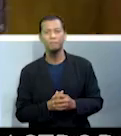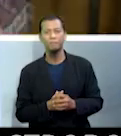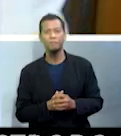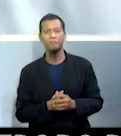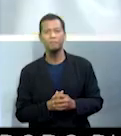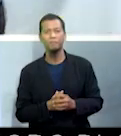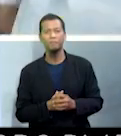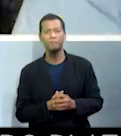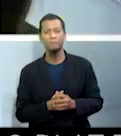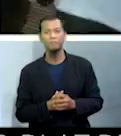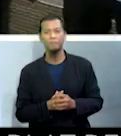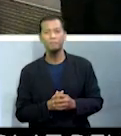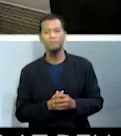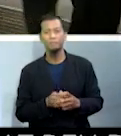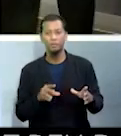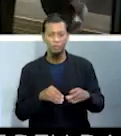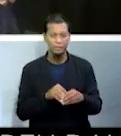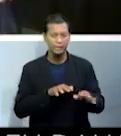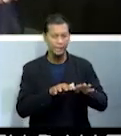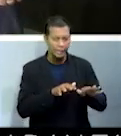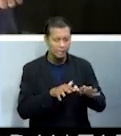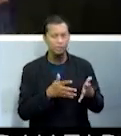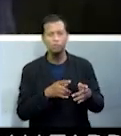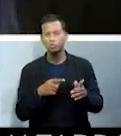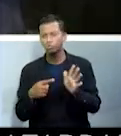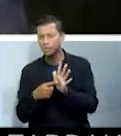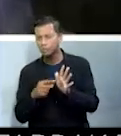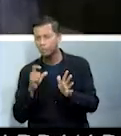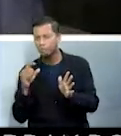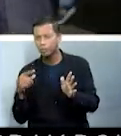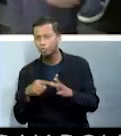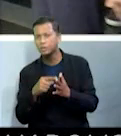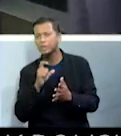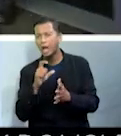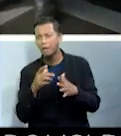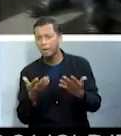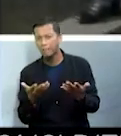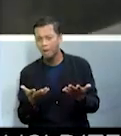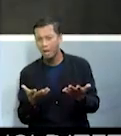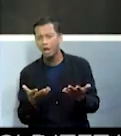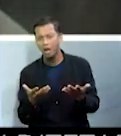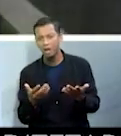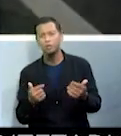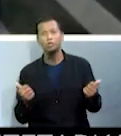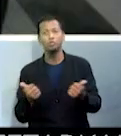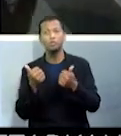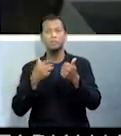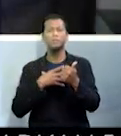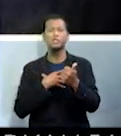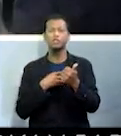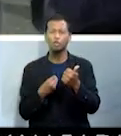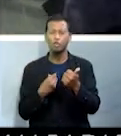bagaimana pemilu itu bisa sukses. Sukses itu termasuk juga bagaimana